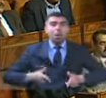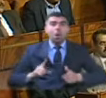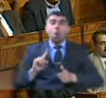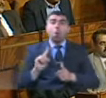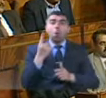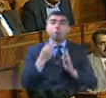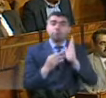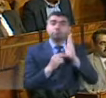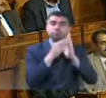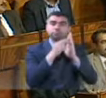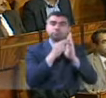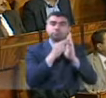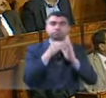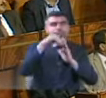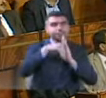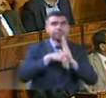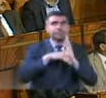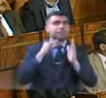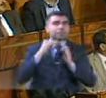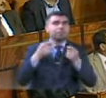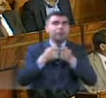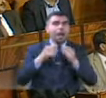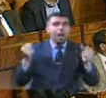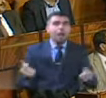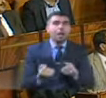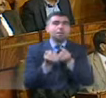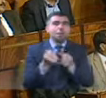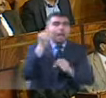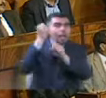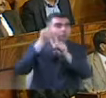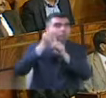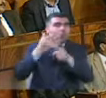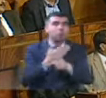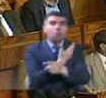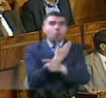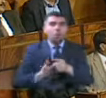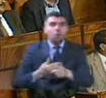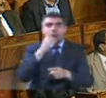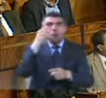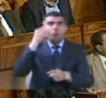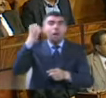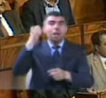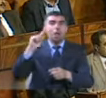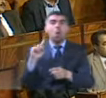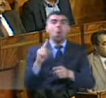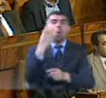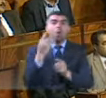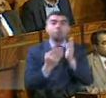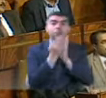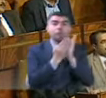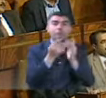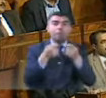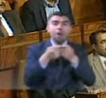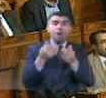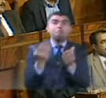حكوميا بامتياز وأول أولويات العمل الحكومي، لأن هذا يعتبر القضية الوطنية الأولى رسميا بعد قضية الوحدة